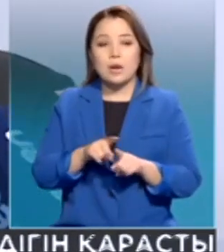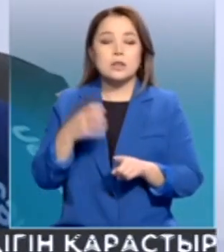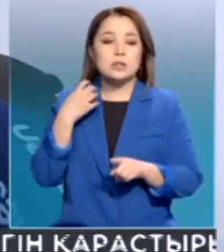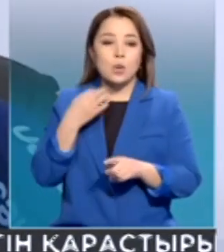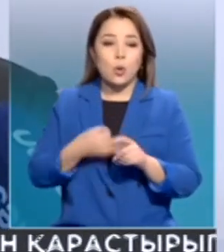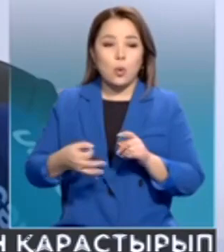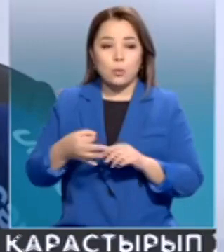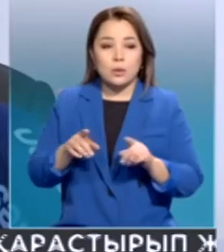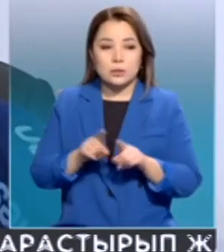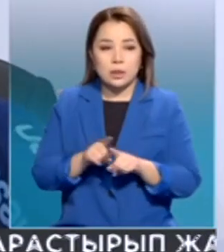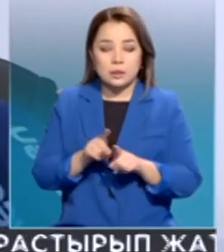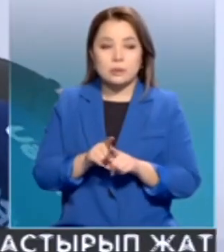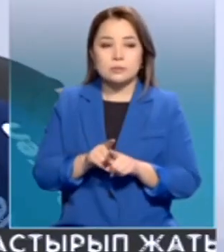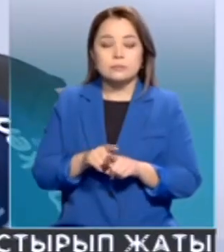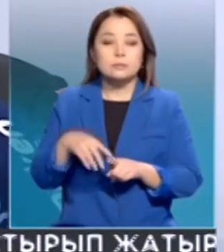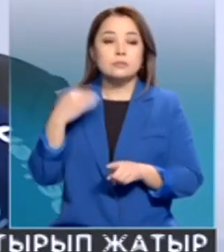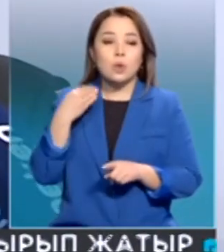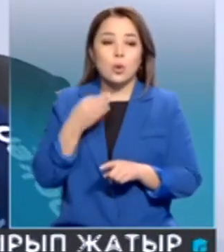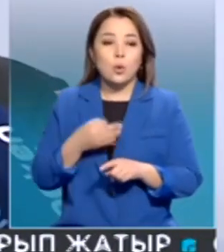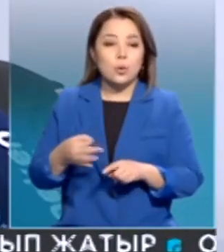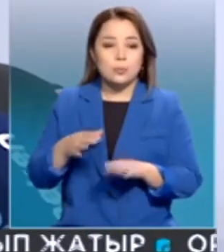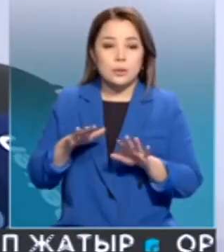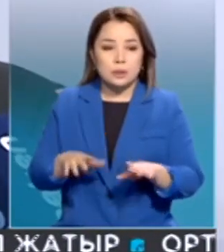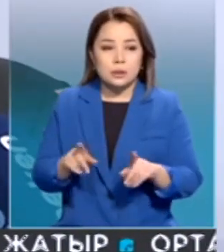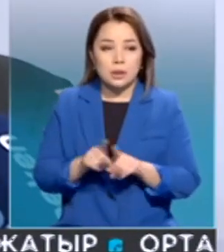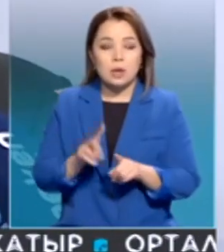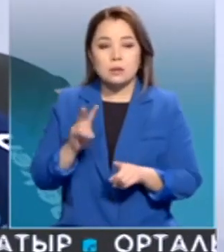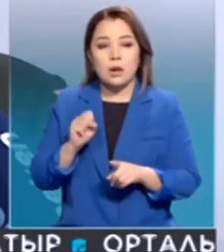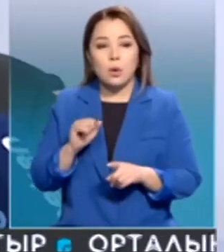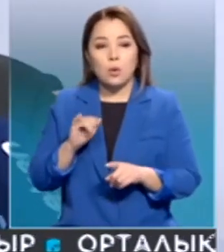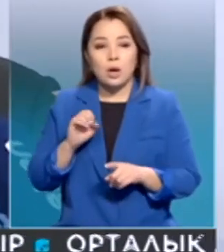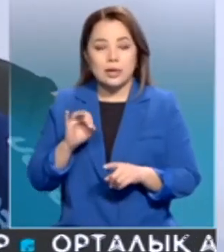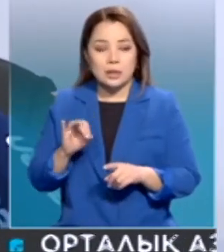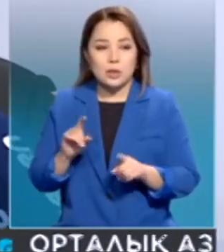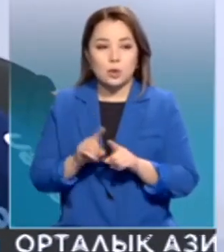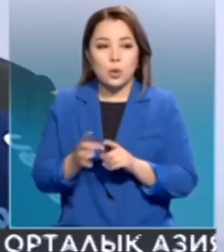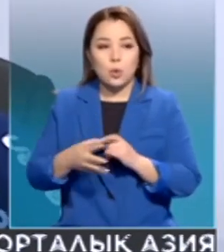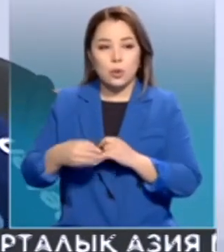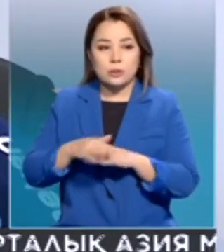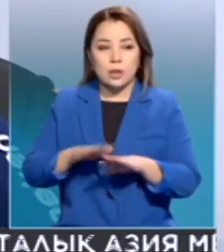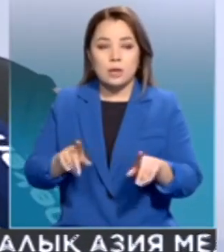Қызылорда өңірімен, Түркістан өңірімен, Науаи өңірі